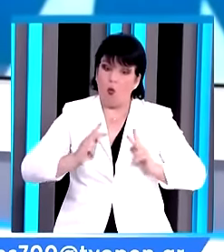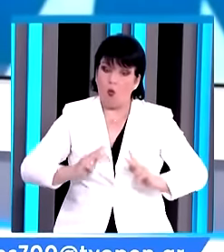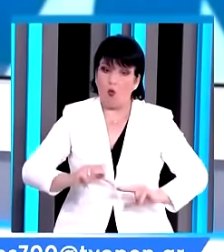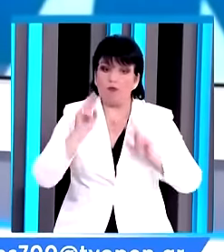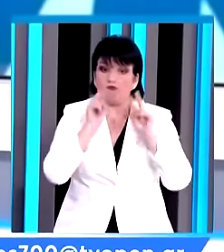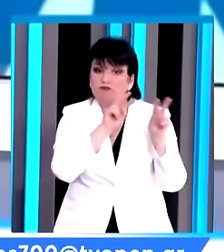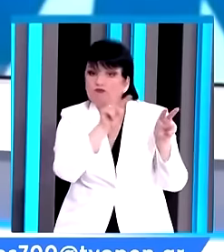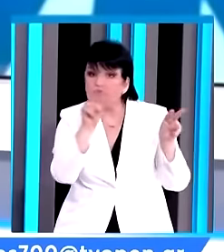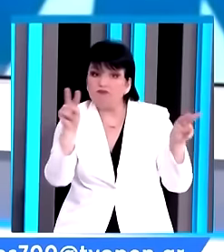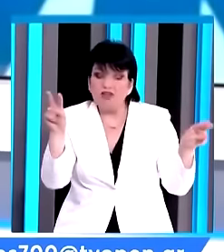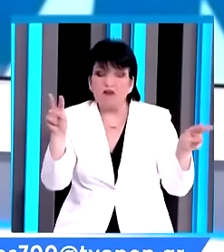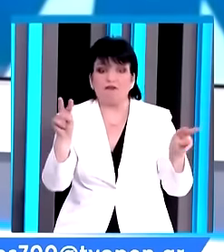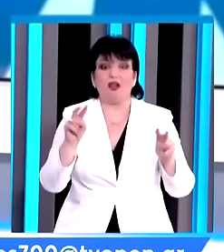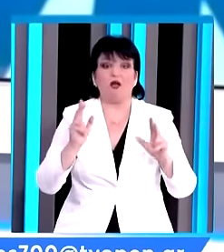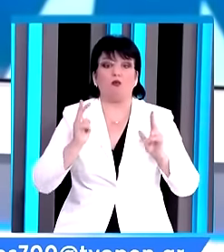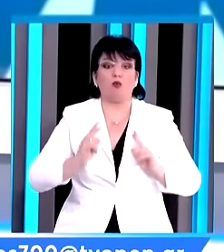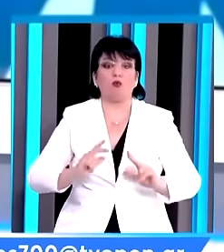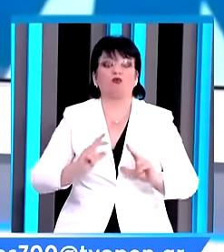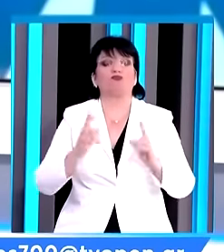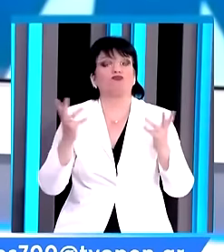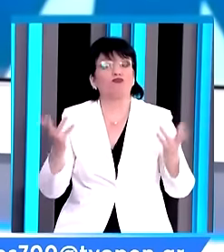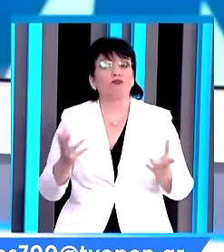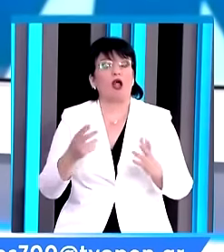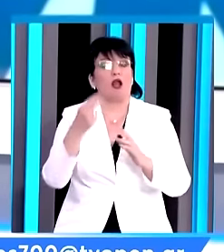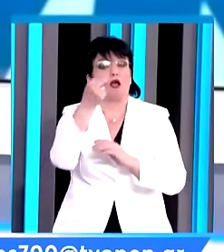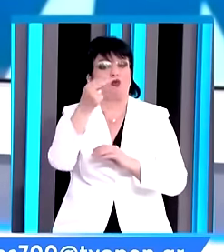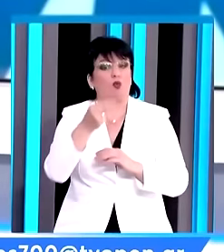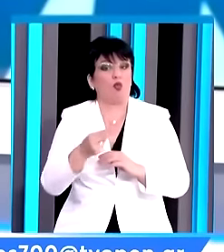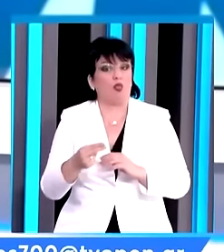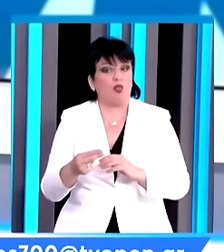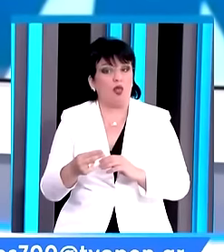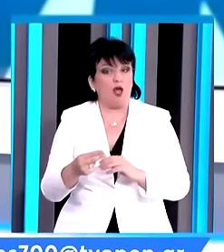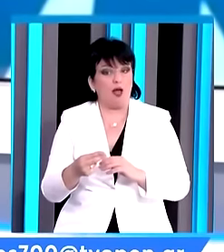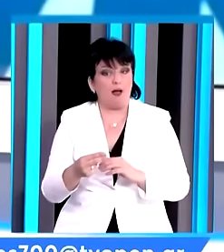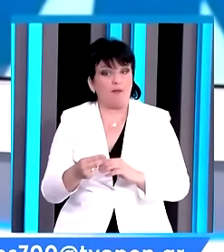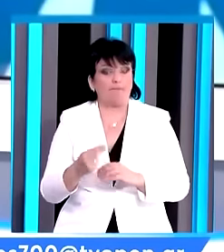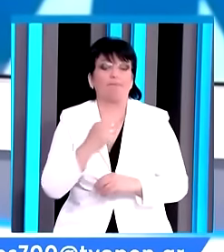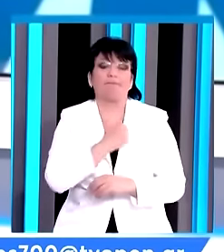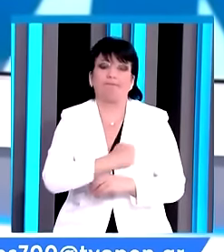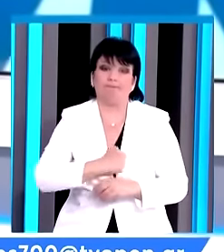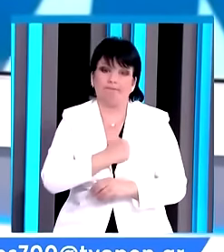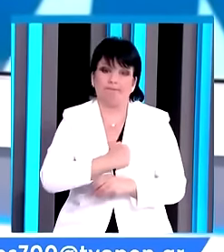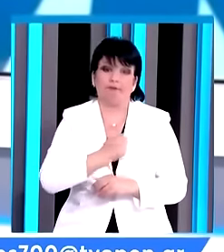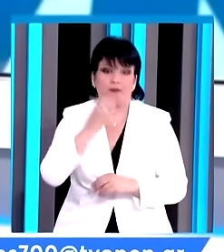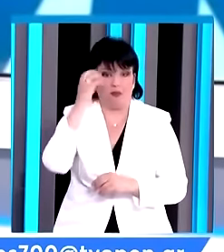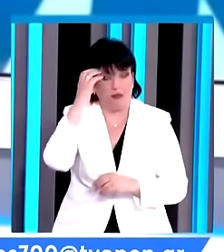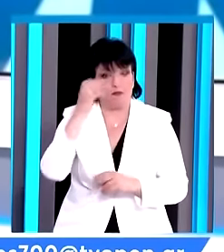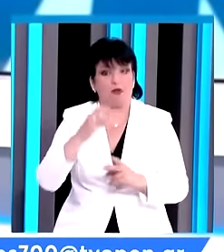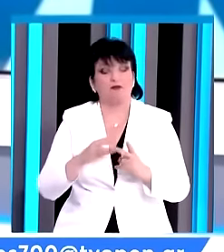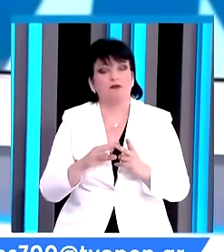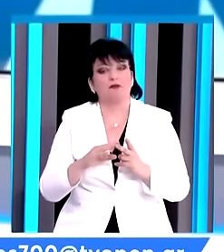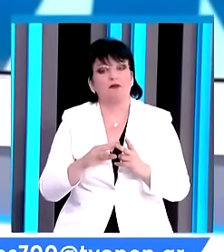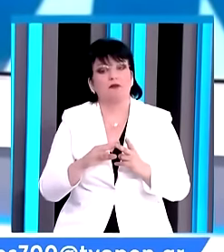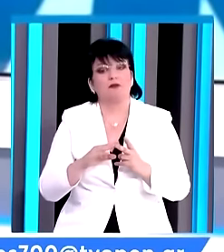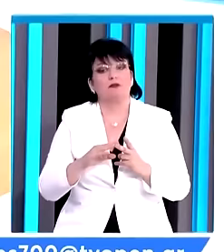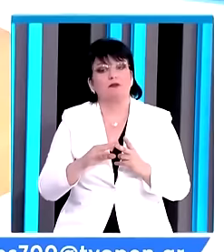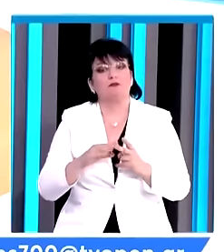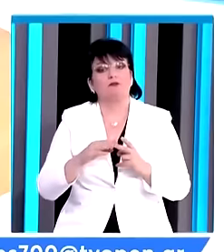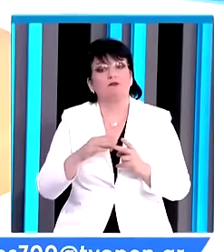ήδη, ήδη στο μπάσκετ, και βέβαια με μια υπόθεση της τραγικής δολοφονίας του Γιώργου Λιγκερίδη, η οποία